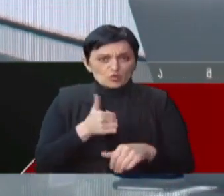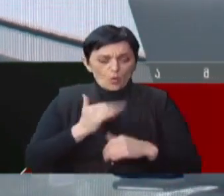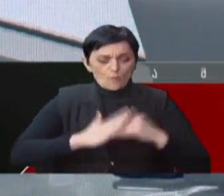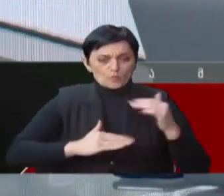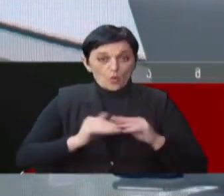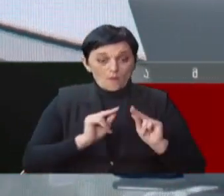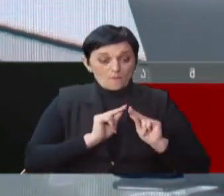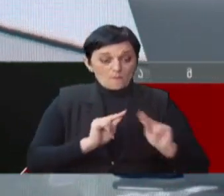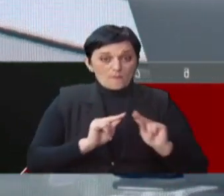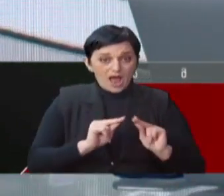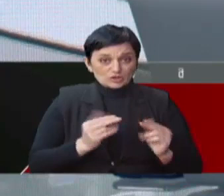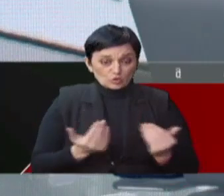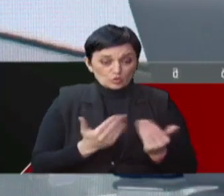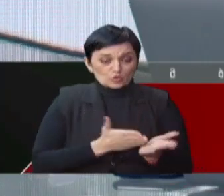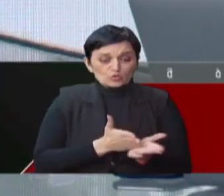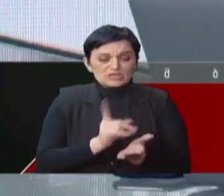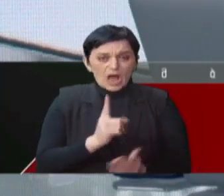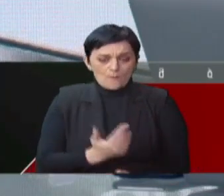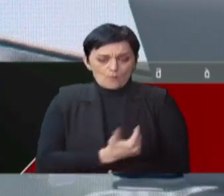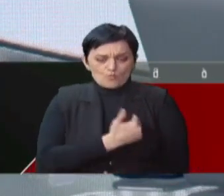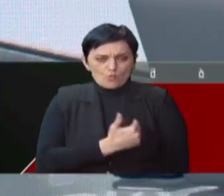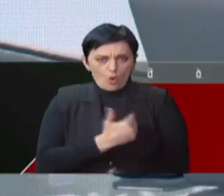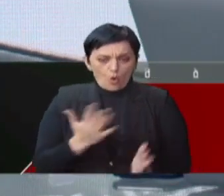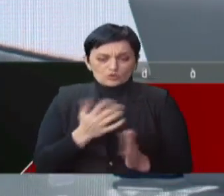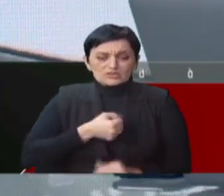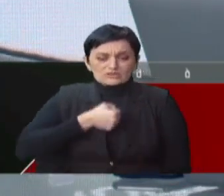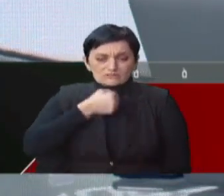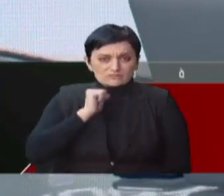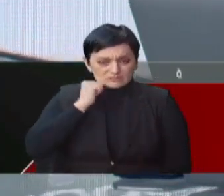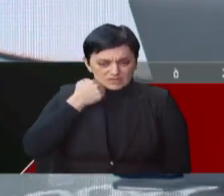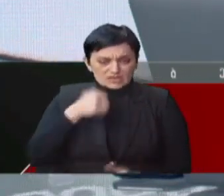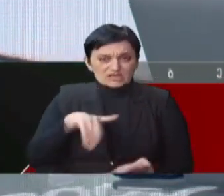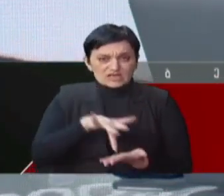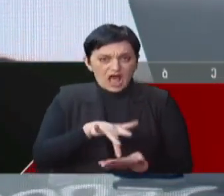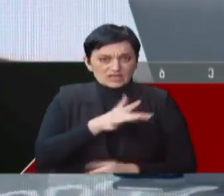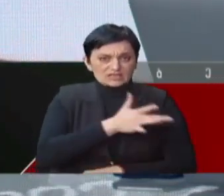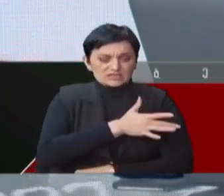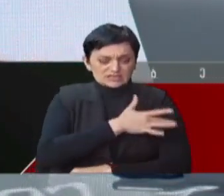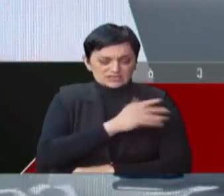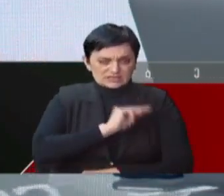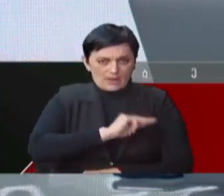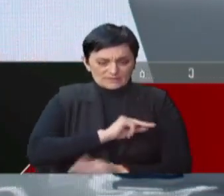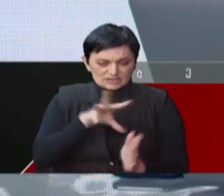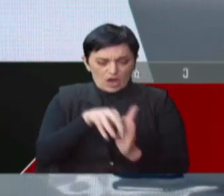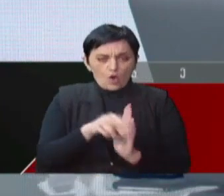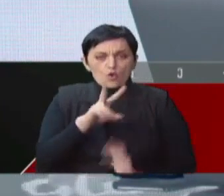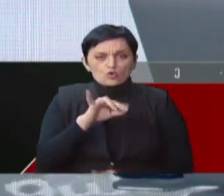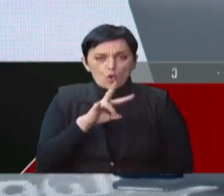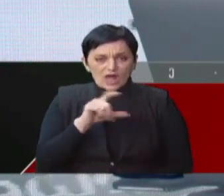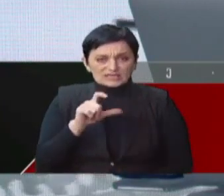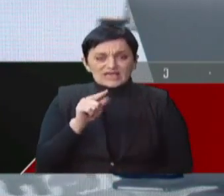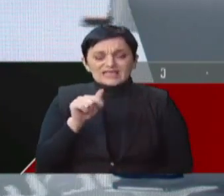პროფესიით პედაგოგის განვლილი ცხოვრება და რა იყო მოტივაცია, რამაც ასაკოვანი ქალბატონი ქალაქის სამსახურში ჩააყენა. ნახეთ რუსუდან ლოლაძისა და